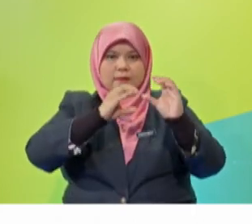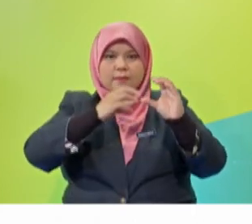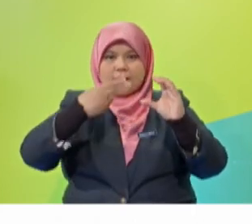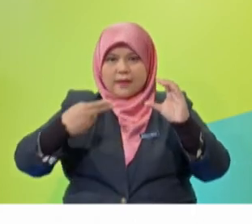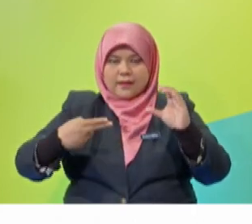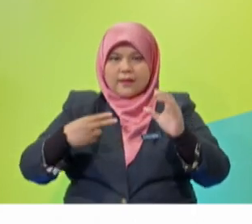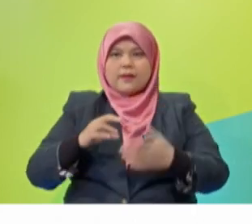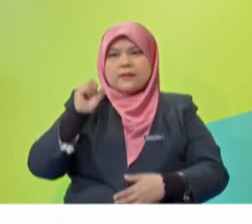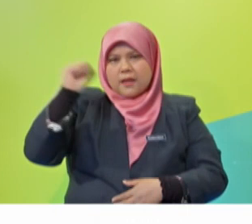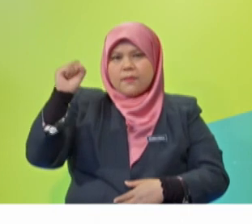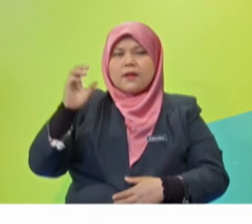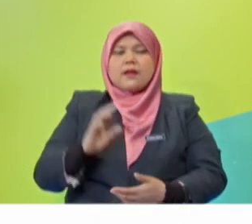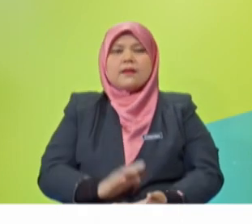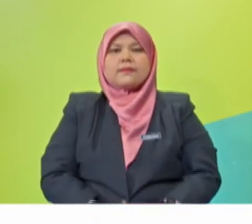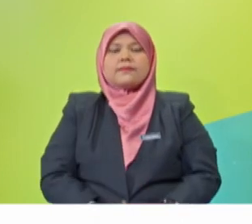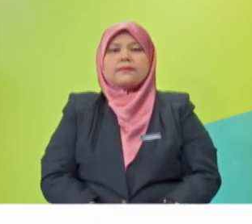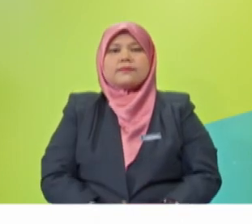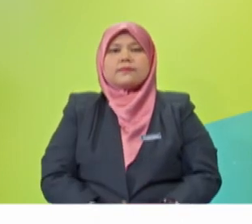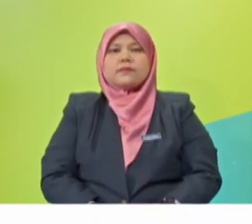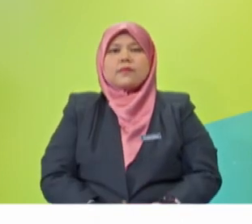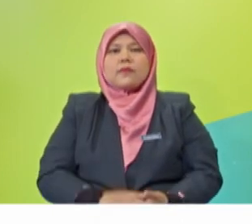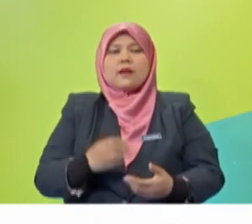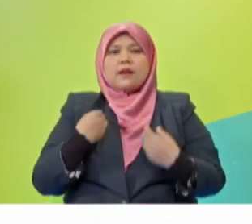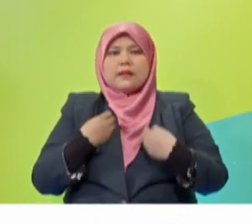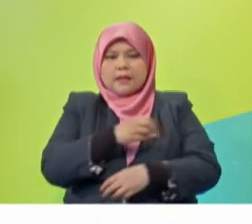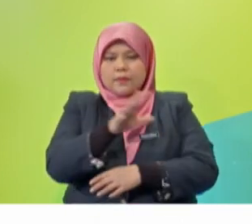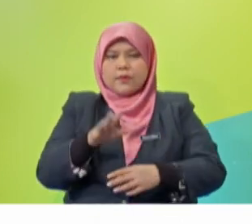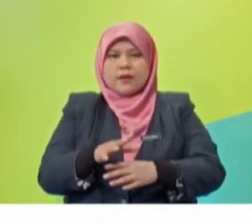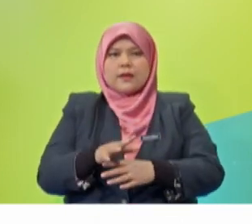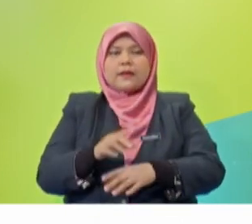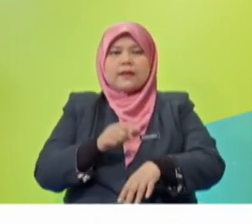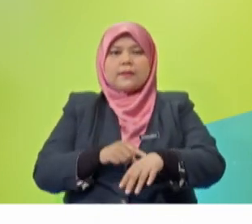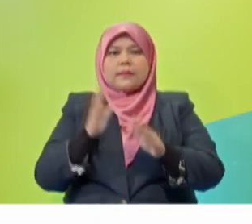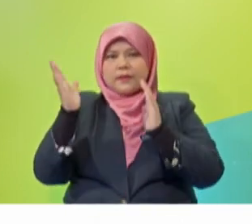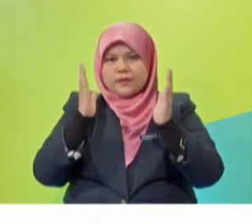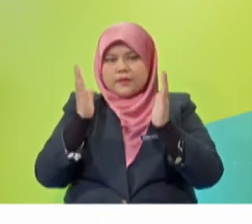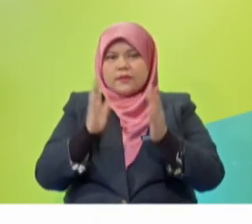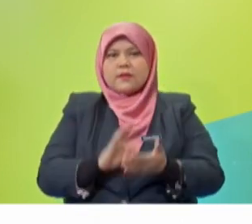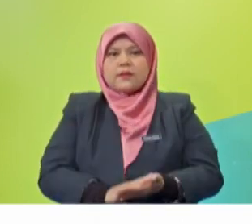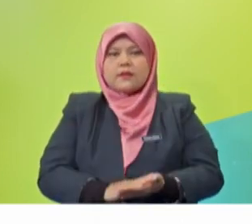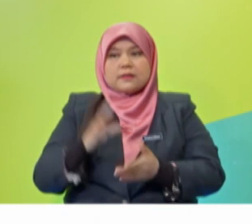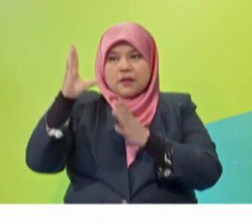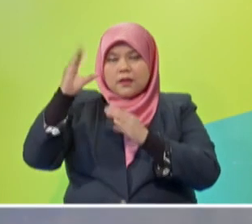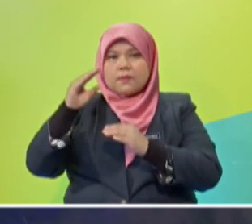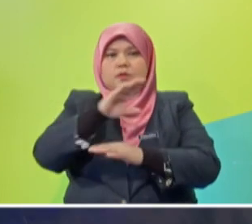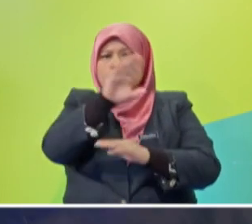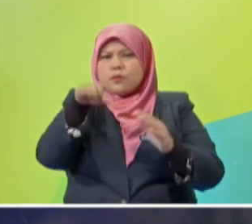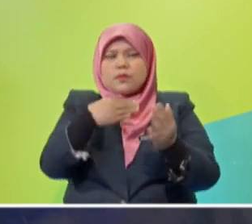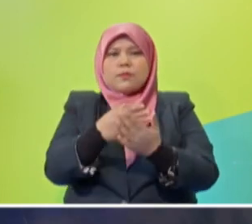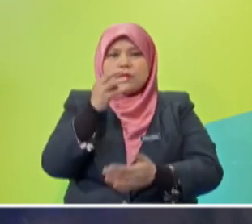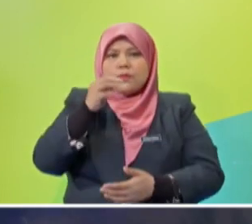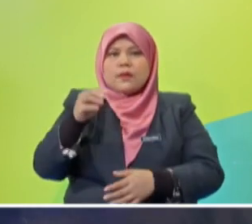juga. Okey. Jadi ini adalah beberapa taburan aktiviti pertanian di Malaysia. Okey, saya harap murid-murid di rumah dan